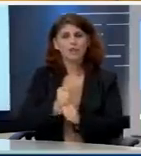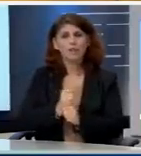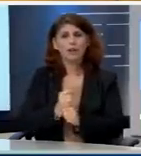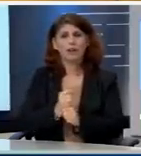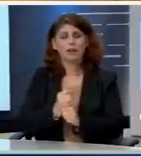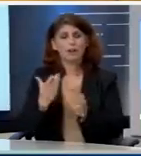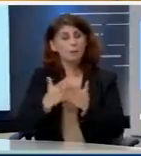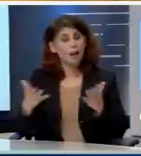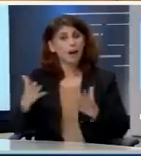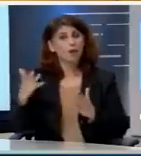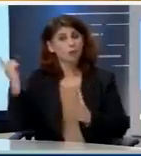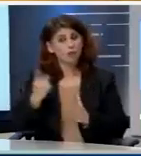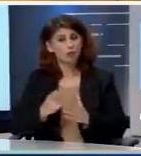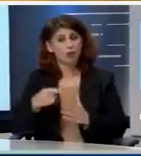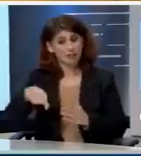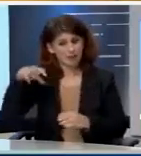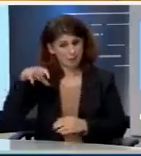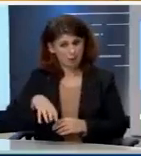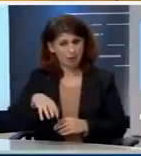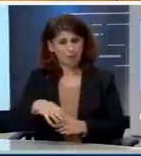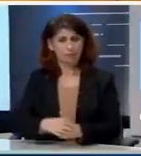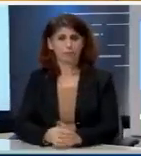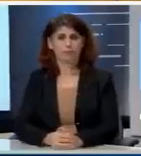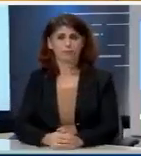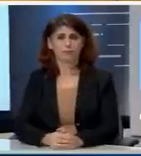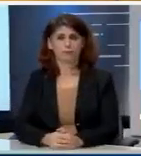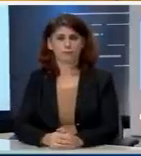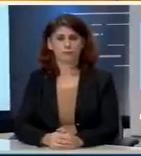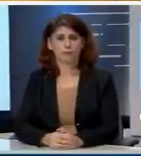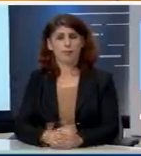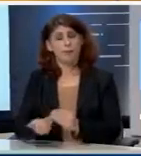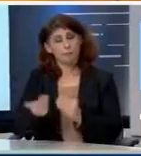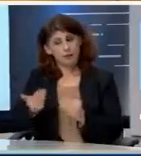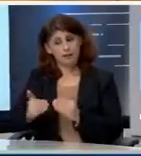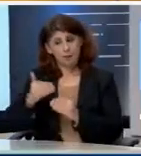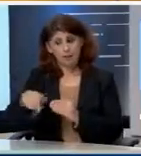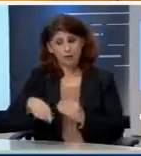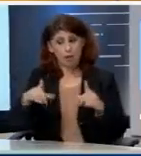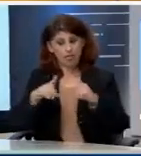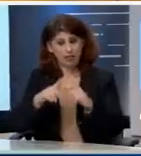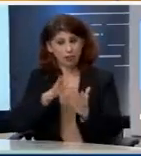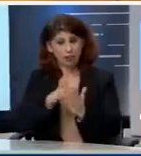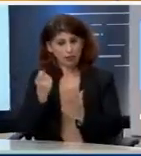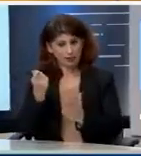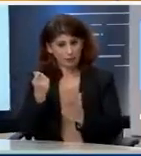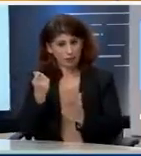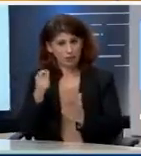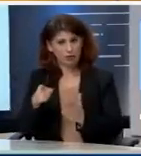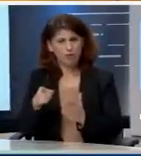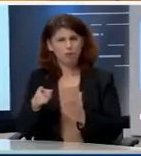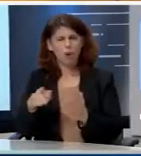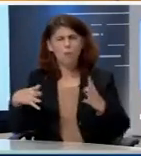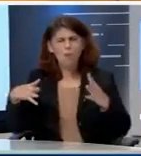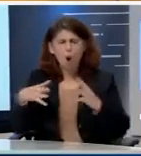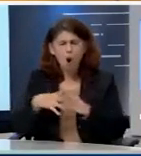πολύ. Την περίοδο αυτή, πριν και μετά το ιστορικό αυτό δελτίο τιμών, δέχτηκα τον πιο